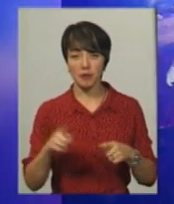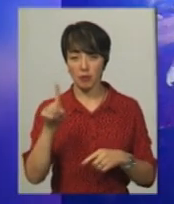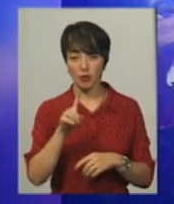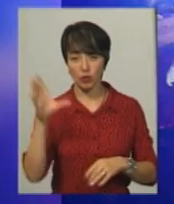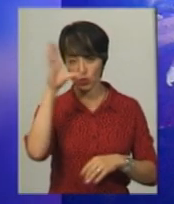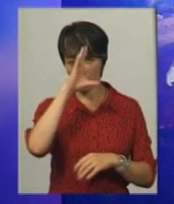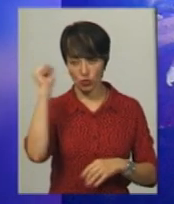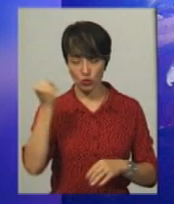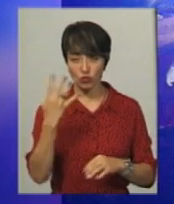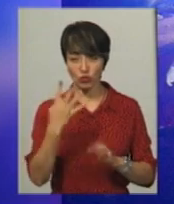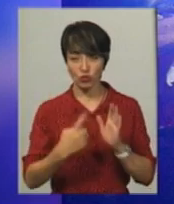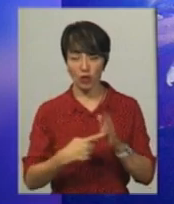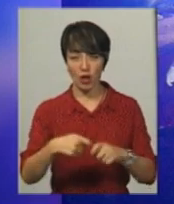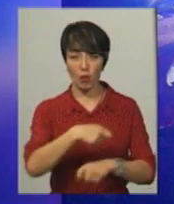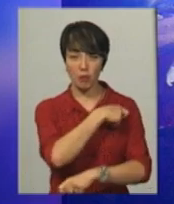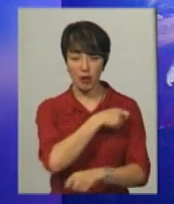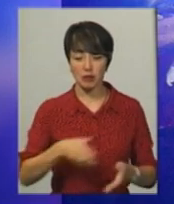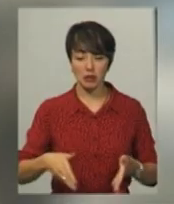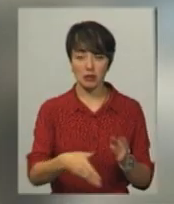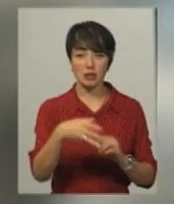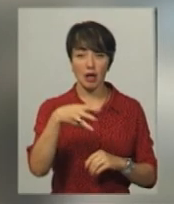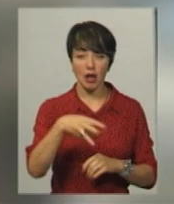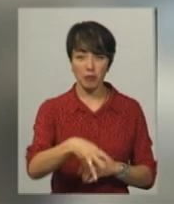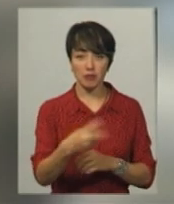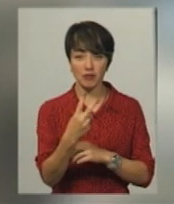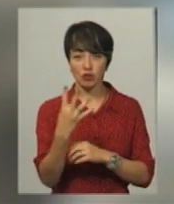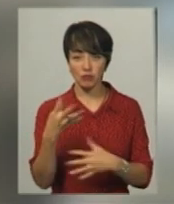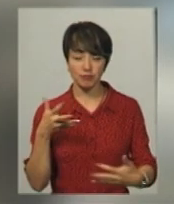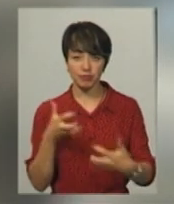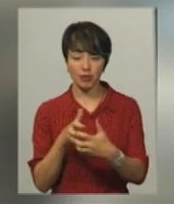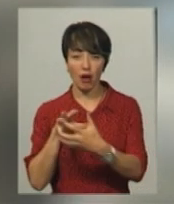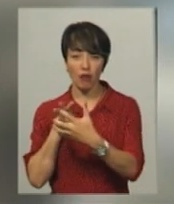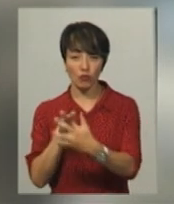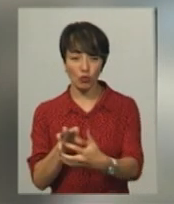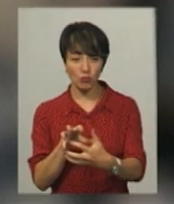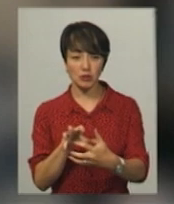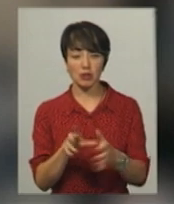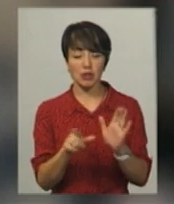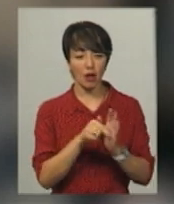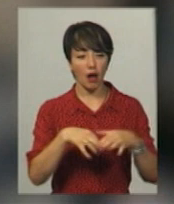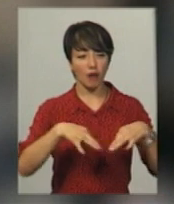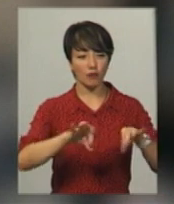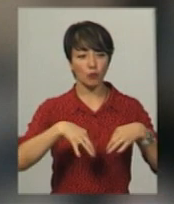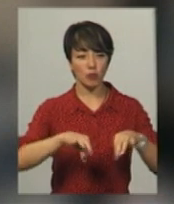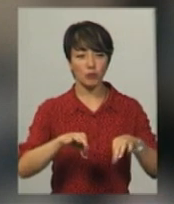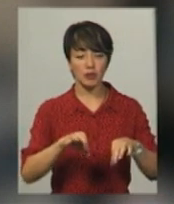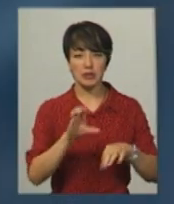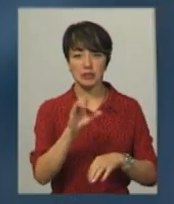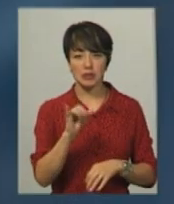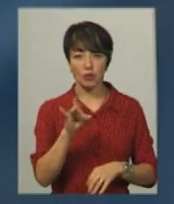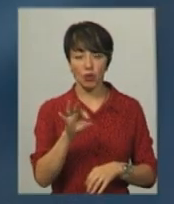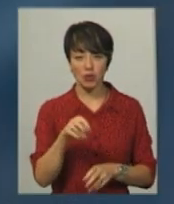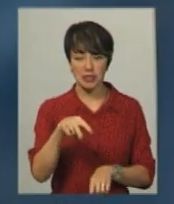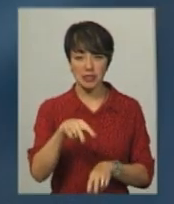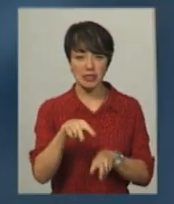на 46-му кілометрі траси Н-24 зіткнулися рейсовий автобус «Неоплан» та легковий автомобіль «Сітроен».